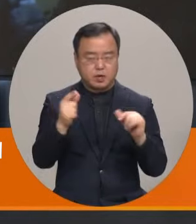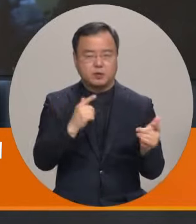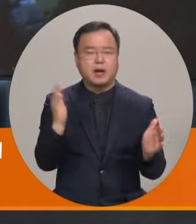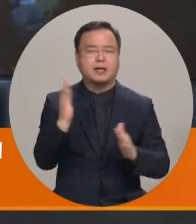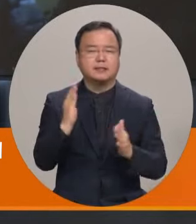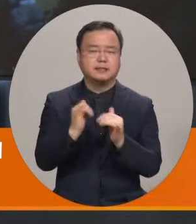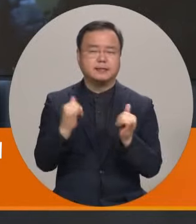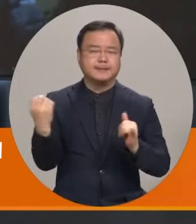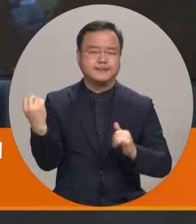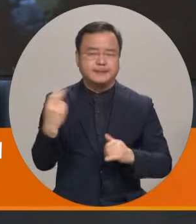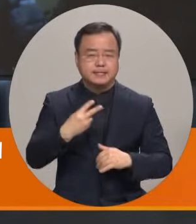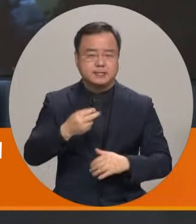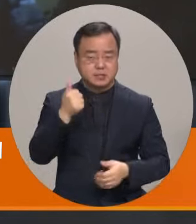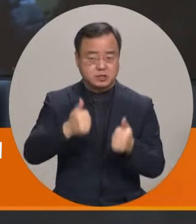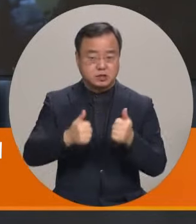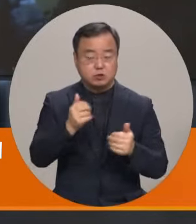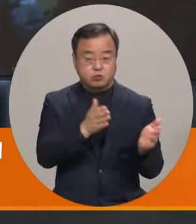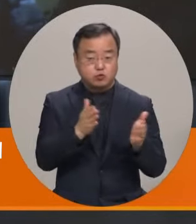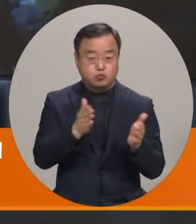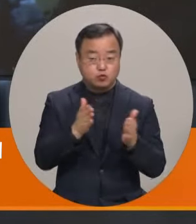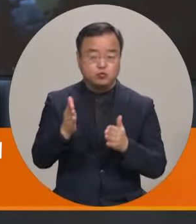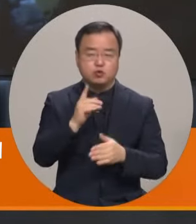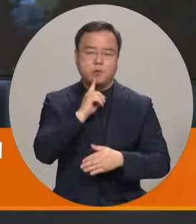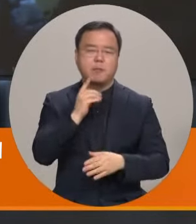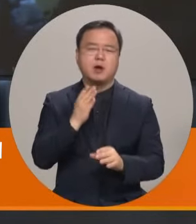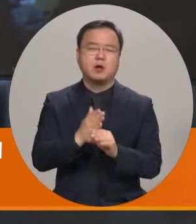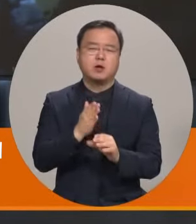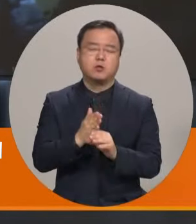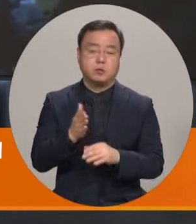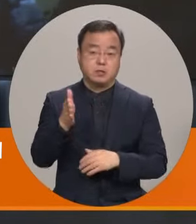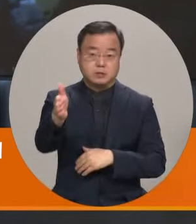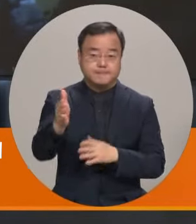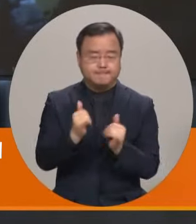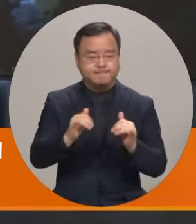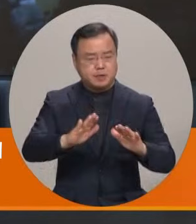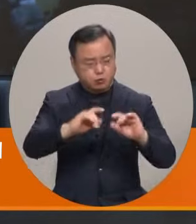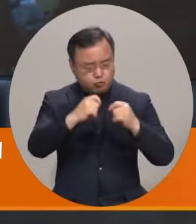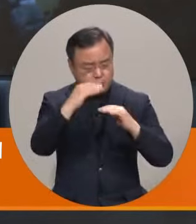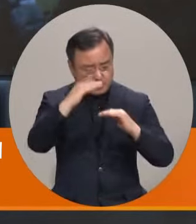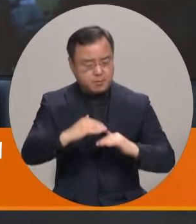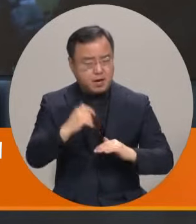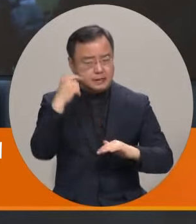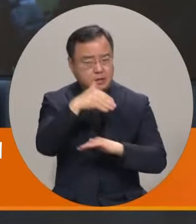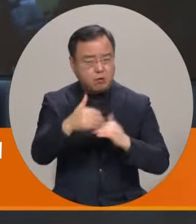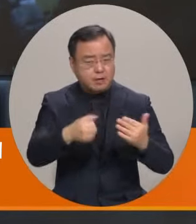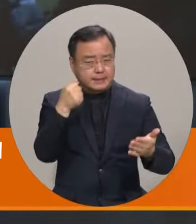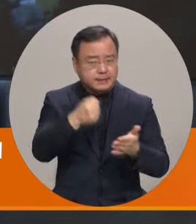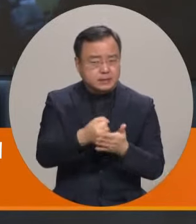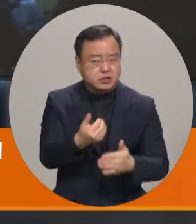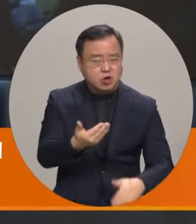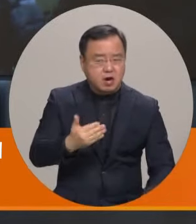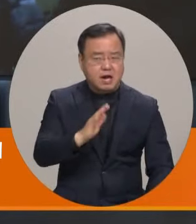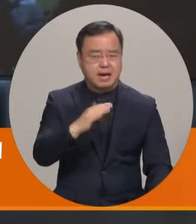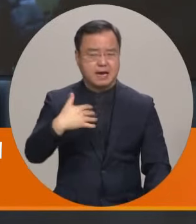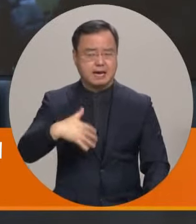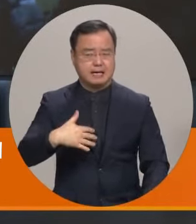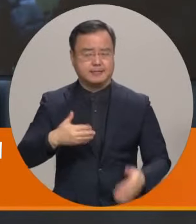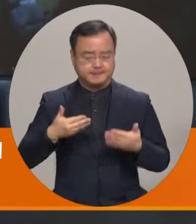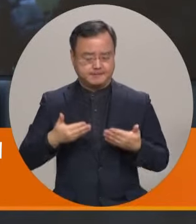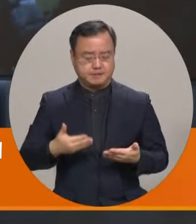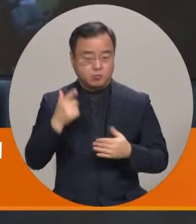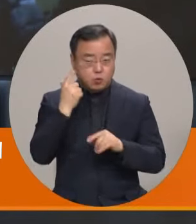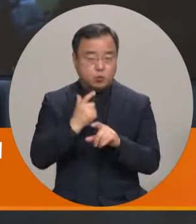있는데요. 전문가들은 구체적인 증원 계획이 발표될 때까지는 신중해야 한다는 입장입니다. 진태희